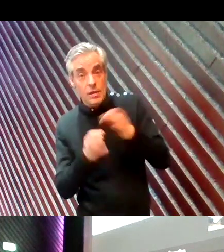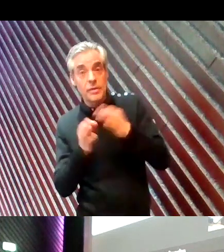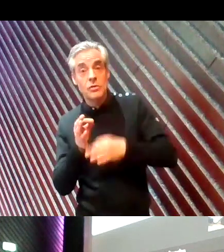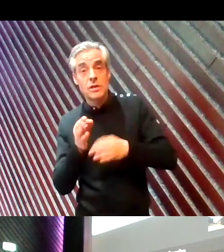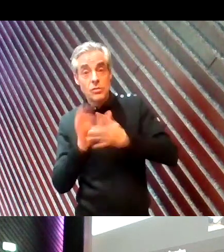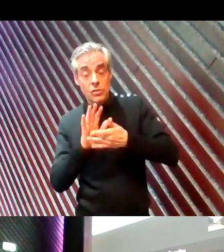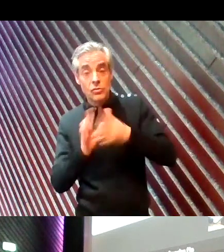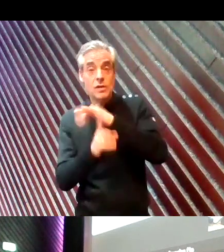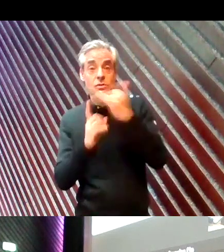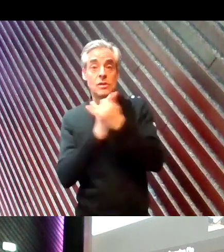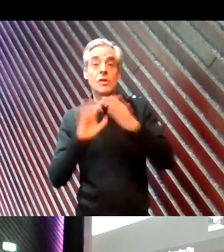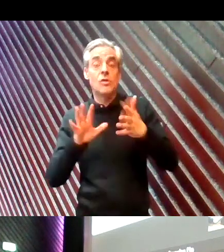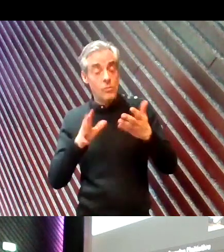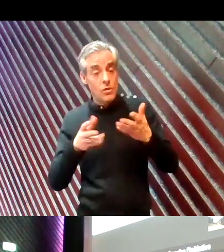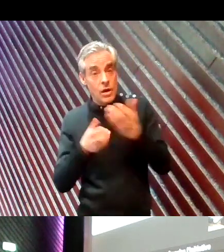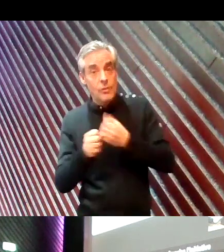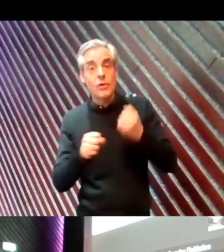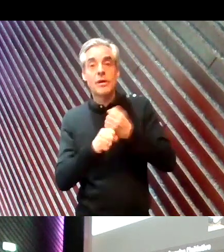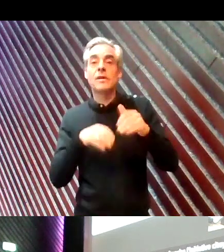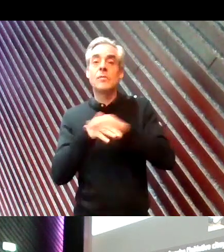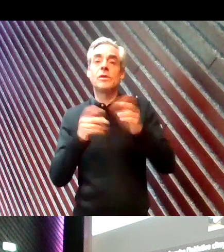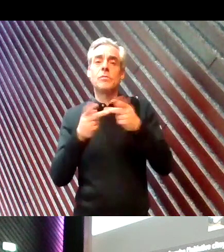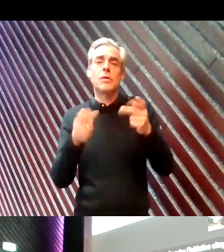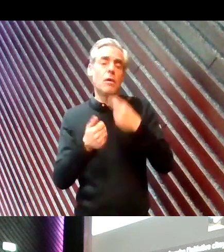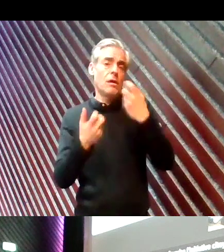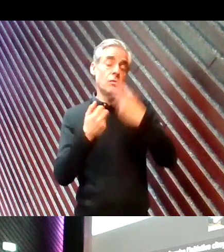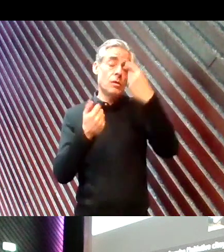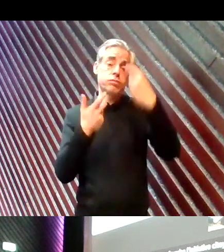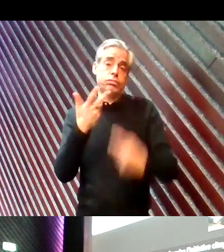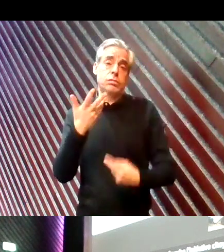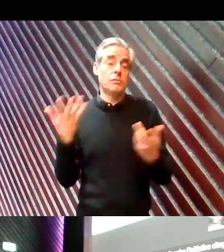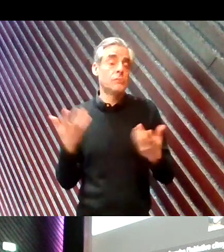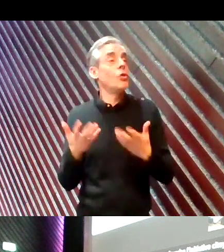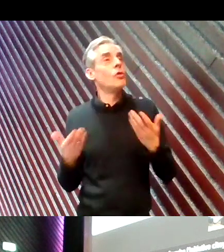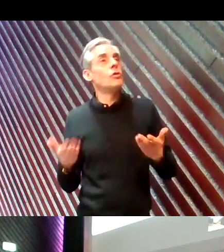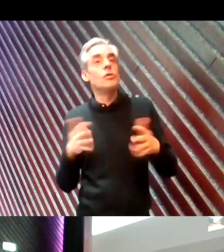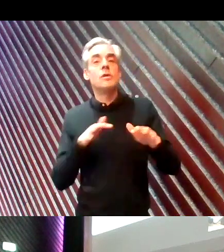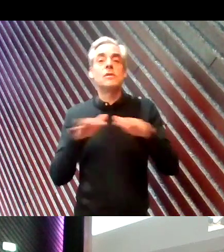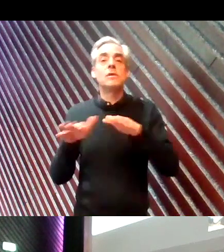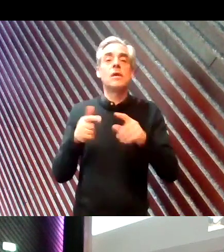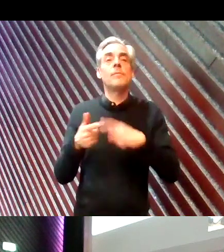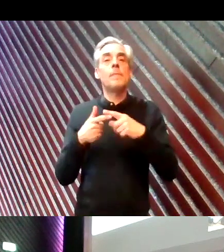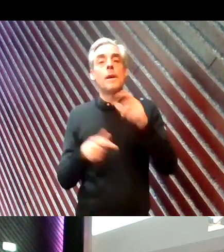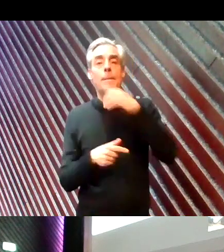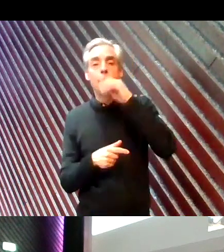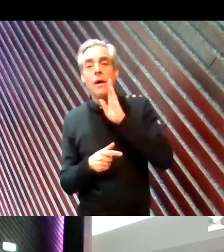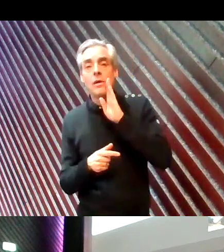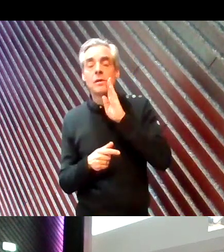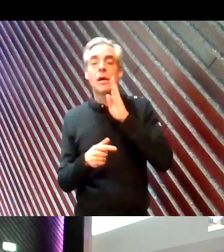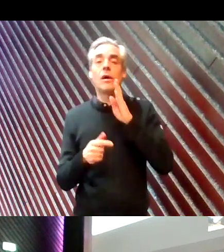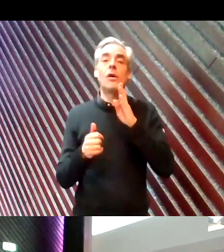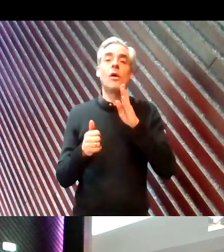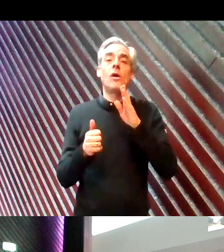citoyen, comment on en fait de la politique publique. Moi, je peux vous citer plein d'exemples aujourd'hui des dispositifs de parentalité par une autorité